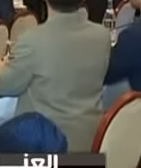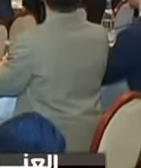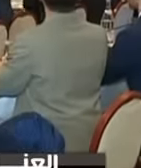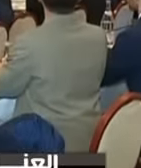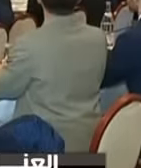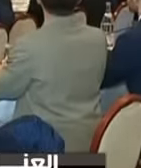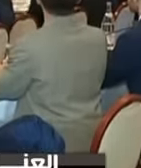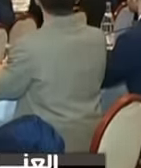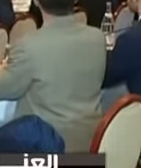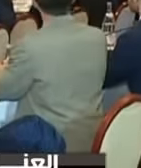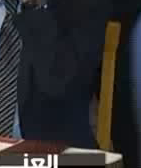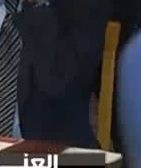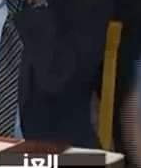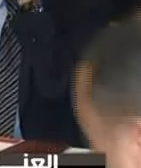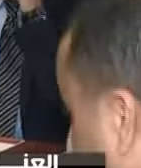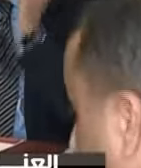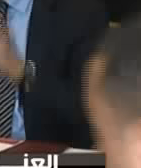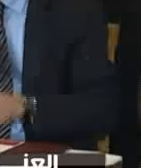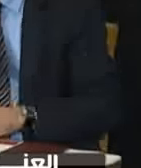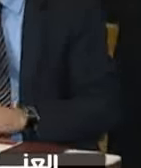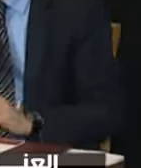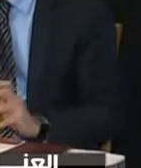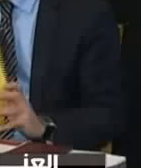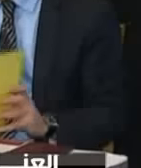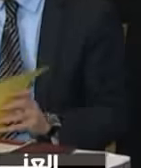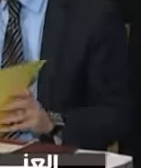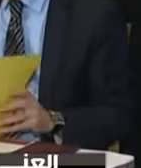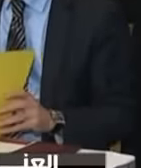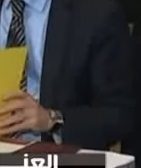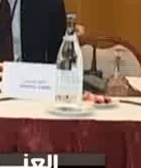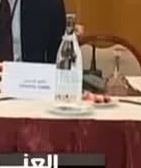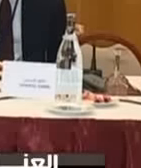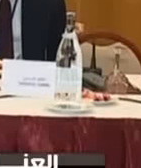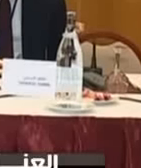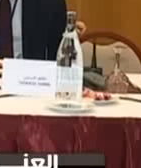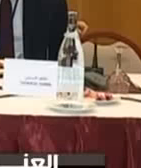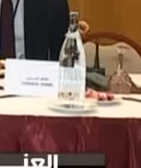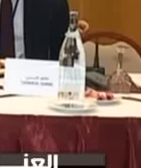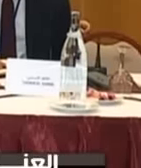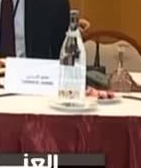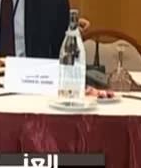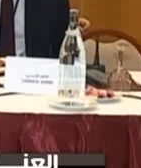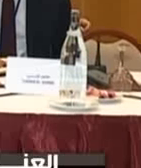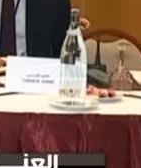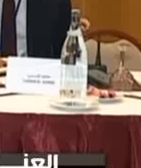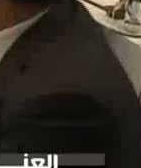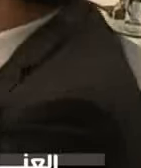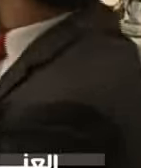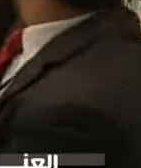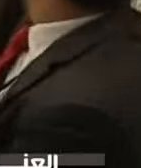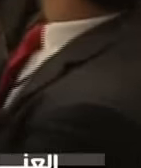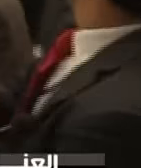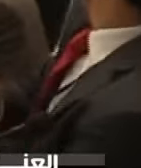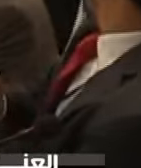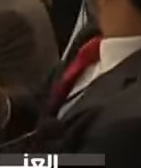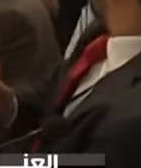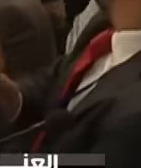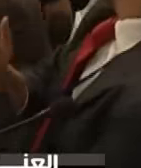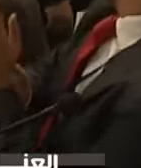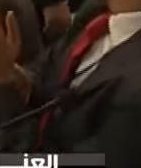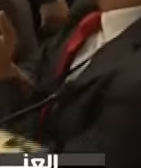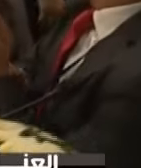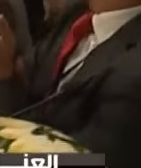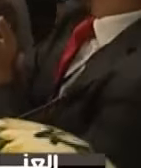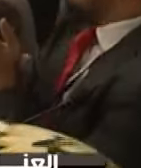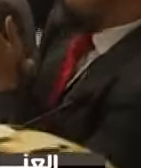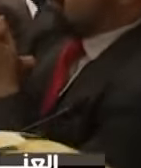توقيع اتفاق منتظر بين الفرقاء الليبيين في مدينة صقيرات المغربية برعاية أممية لتشكيل حكومة وفاق